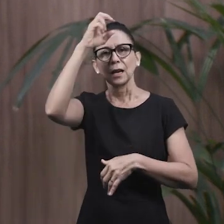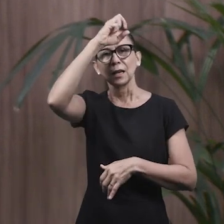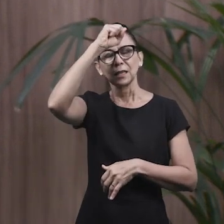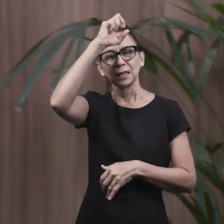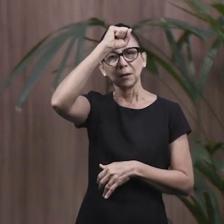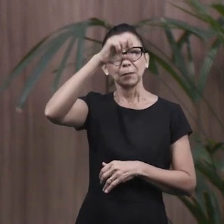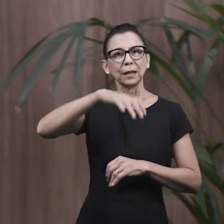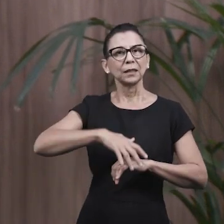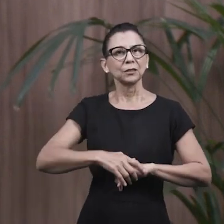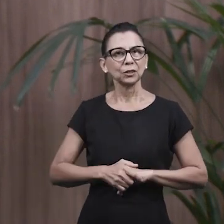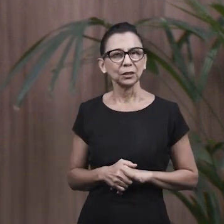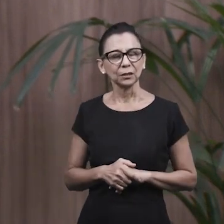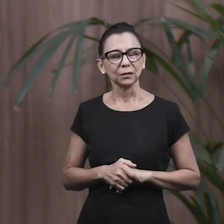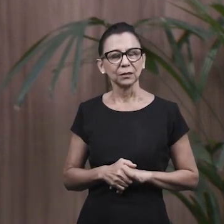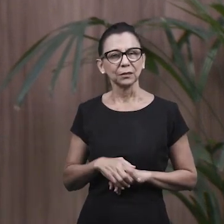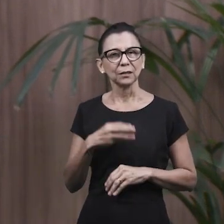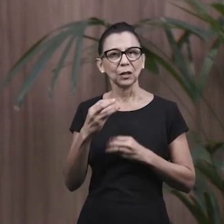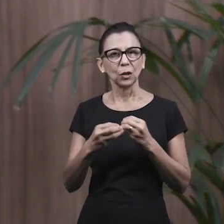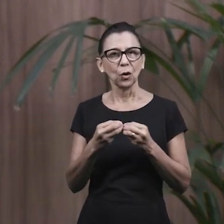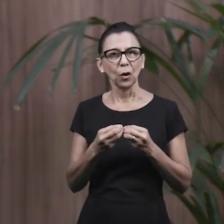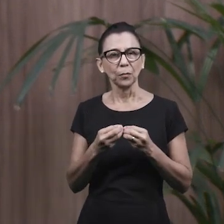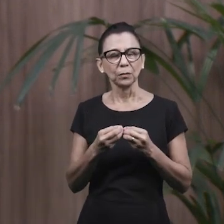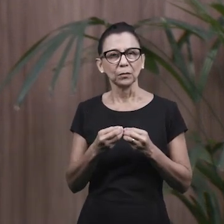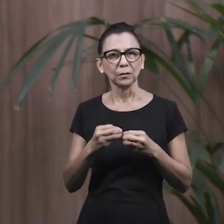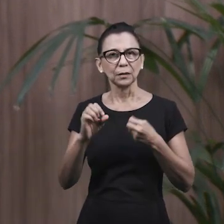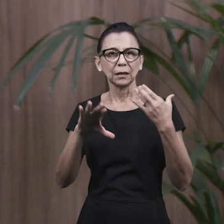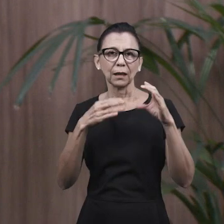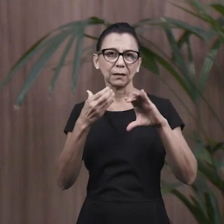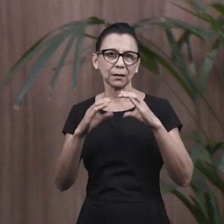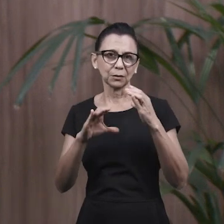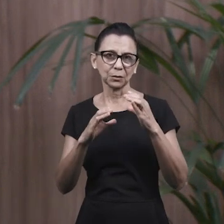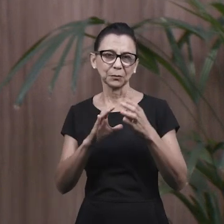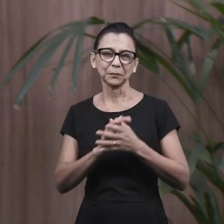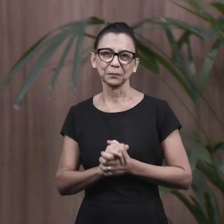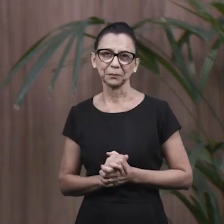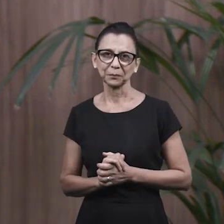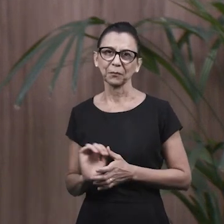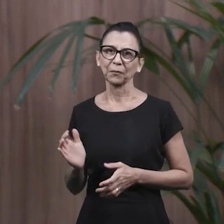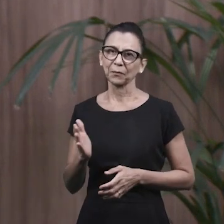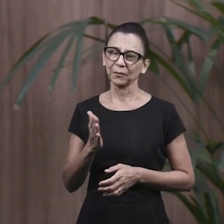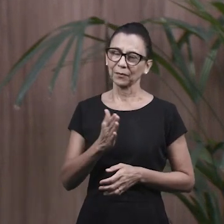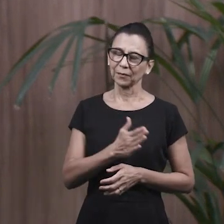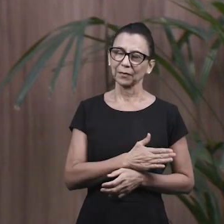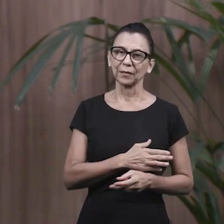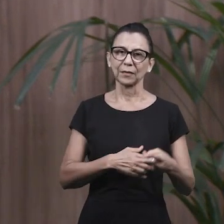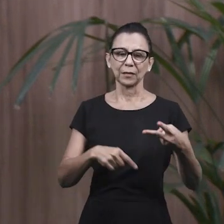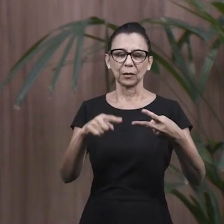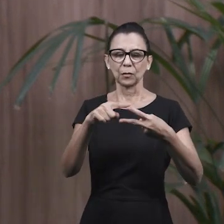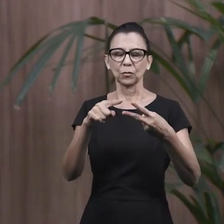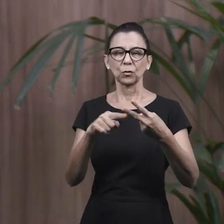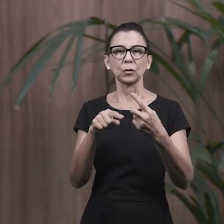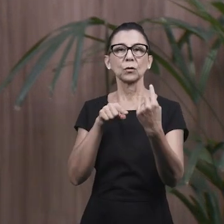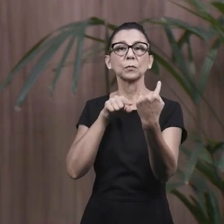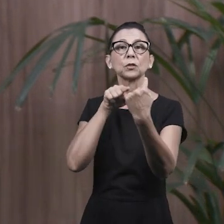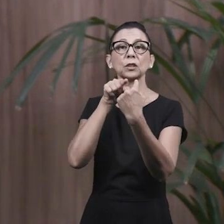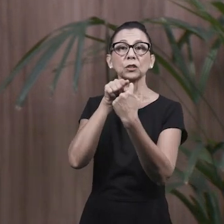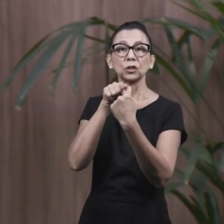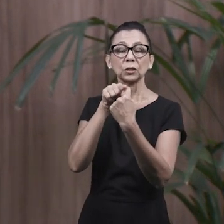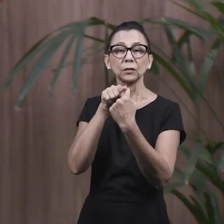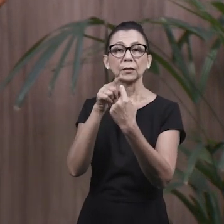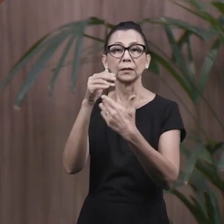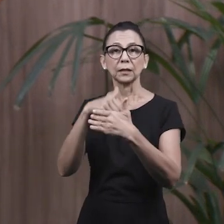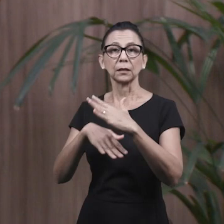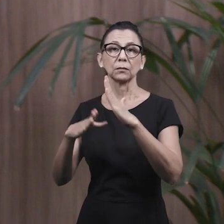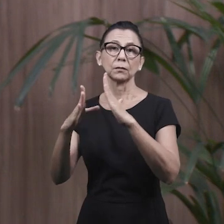un calcul dans les cases, par exemple, pour que l'enfant, quand il est dans cette case-là, il fasse le calcul.